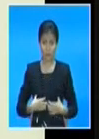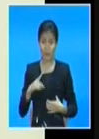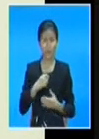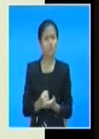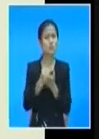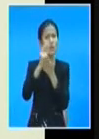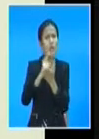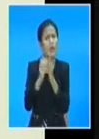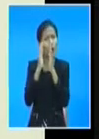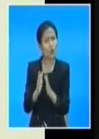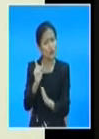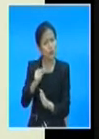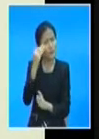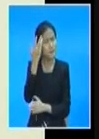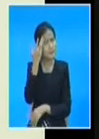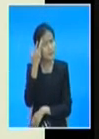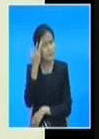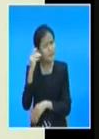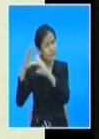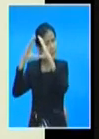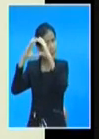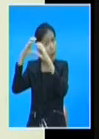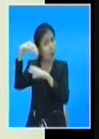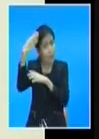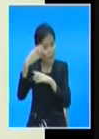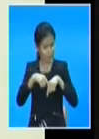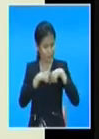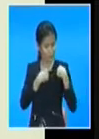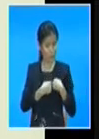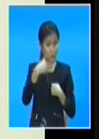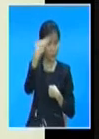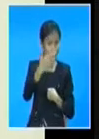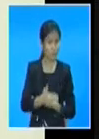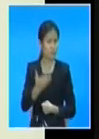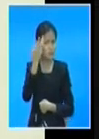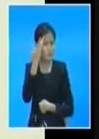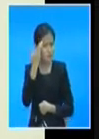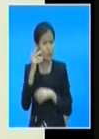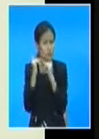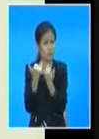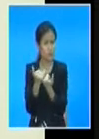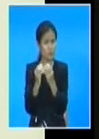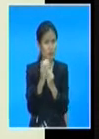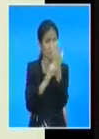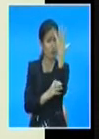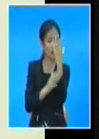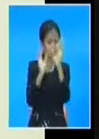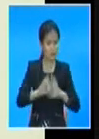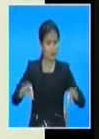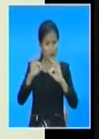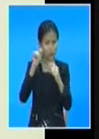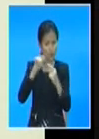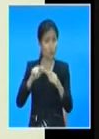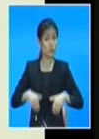องมีหัวใจคิดได้ว่าต้นไม้มันสำคัญสำหรับชีวิตในปัจจุบันและในอนาคตของตัวเองของชุม